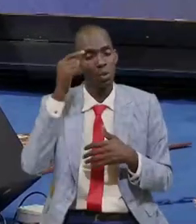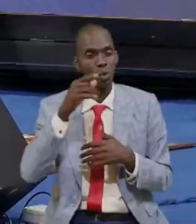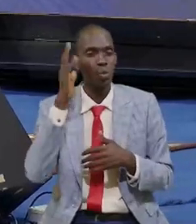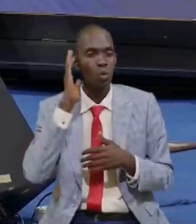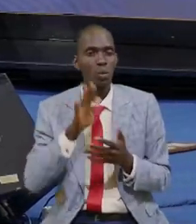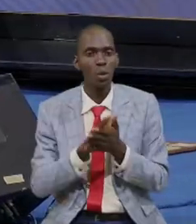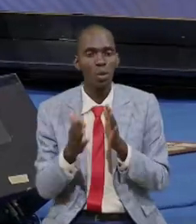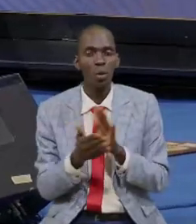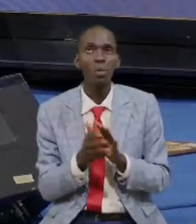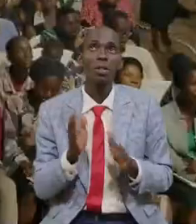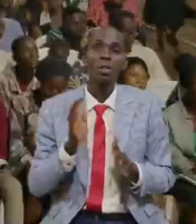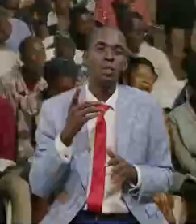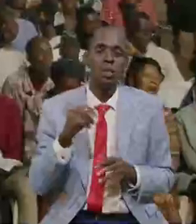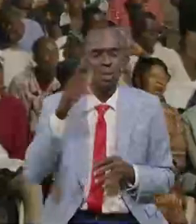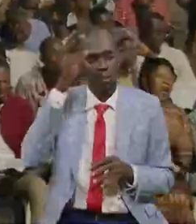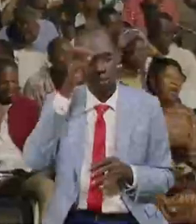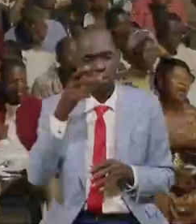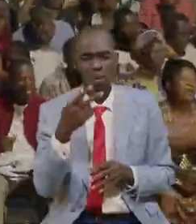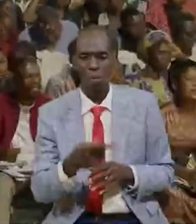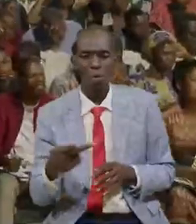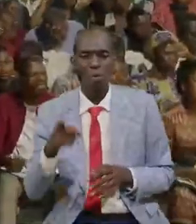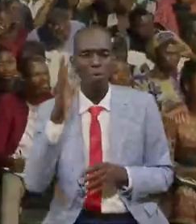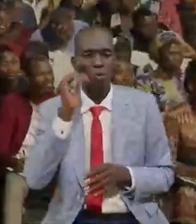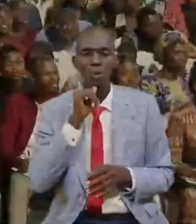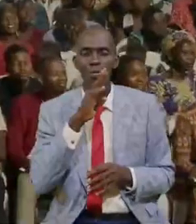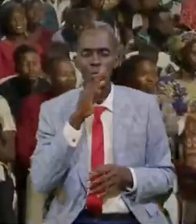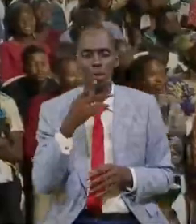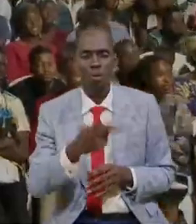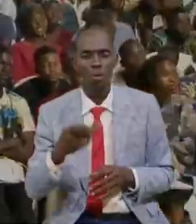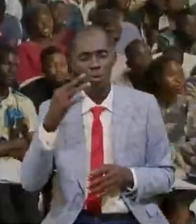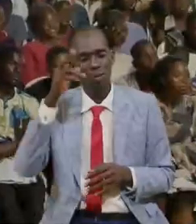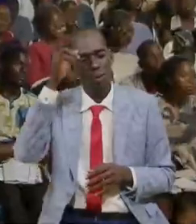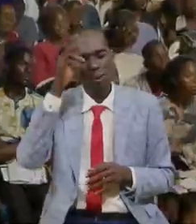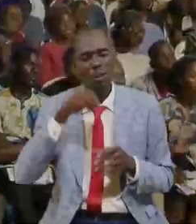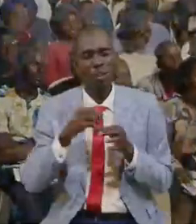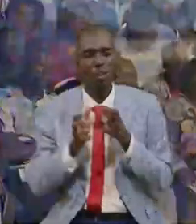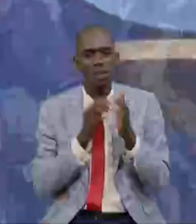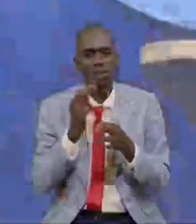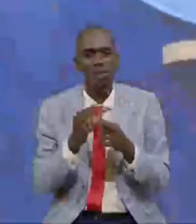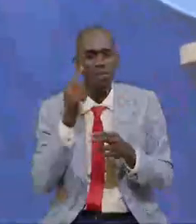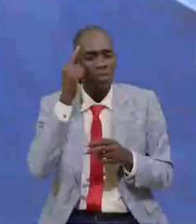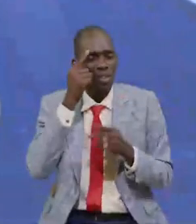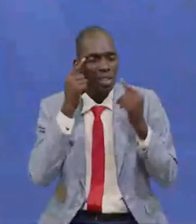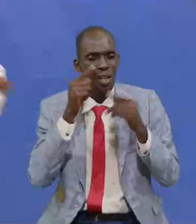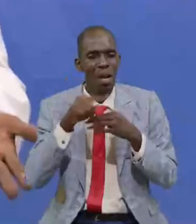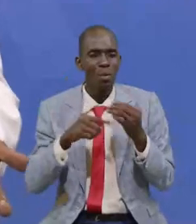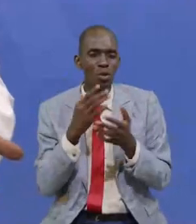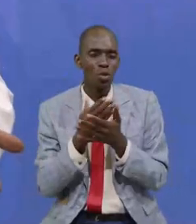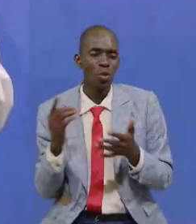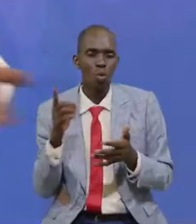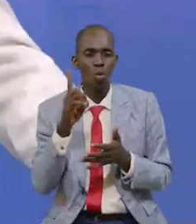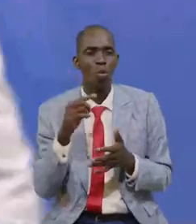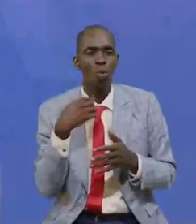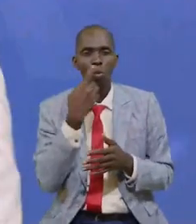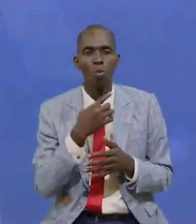bien. Vous ne serez pas le bien de Satan. Pensez à quelqu'un que chaque qui a toute la sagesse